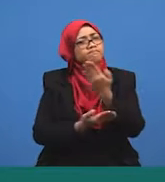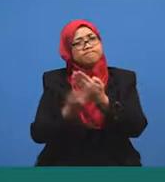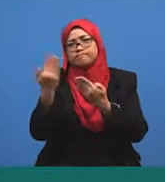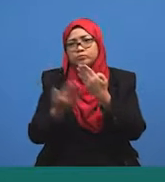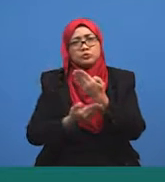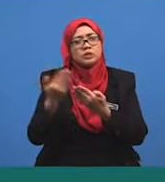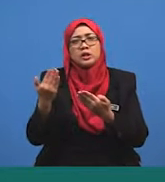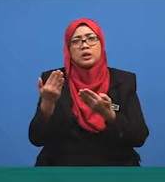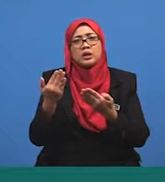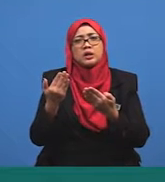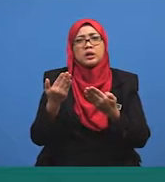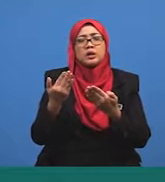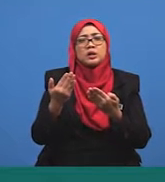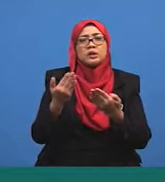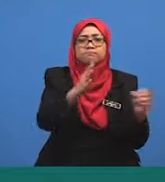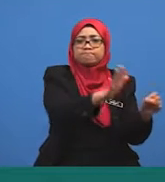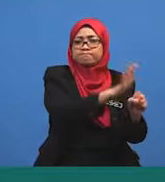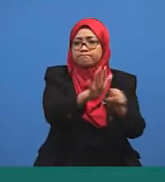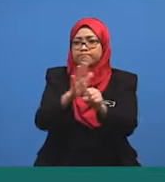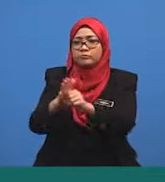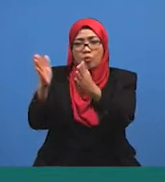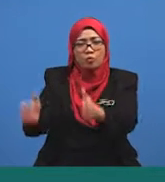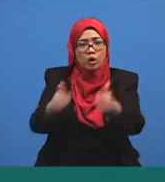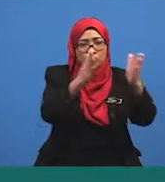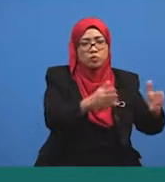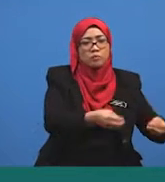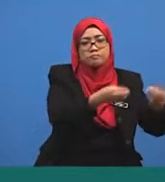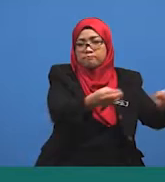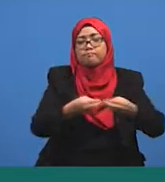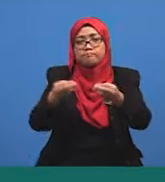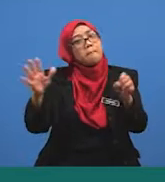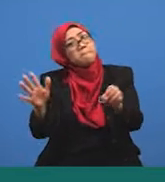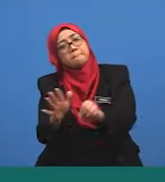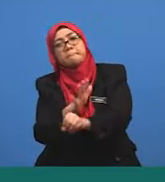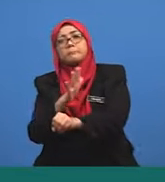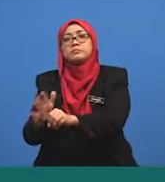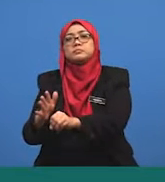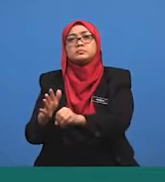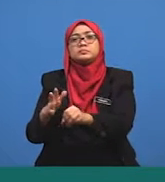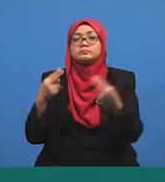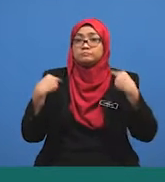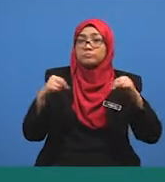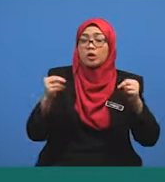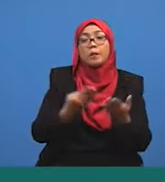mudah, saling memenuhi keperluan antara satu sama lain, antara peniaga dan pembeli.